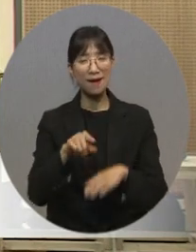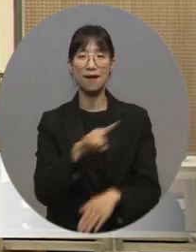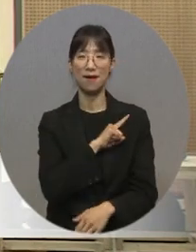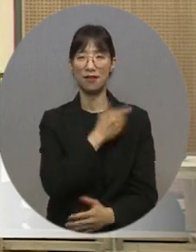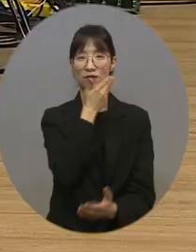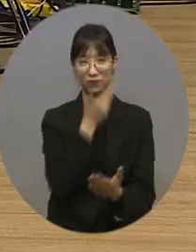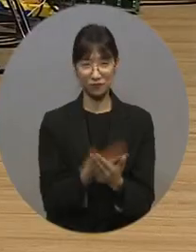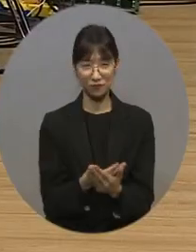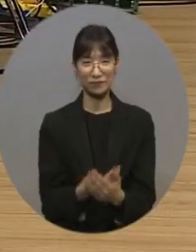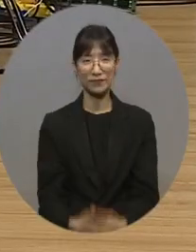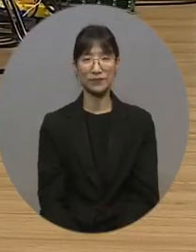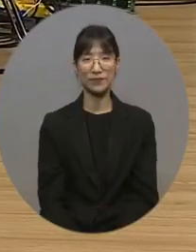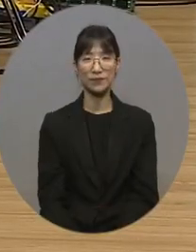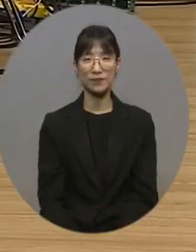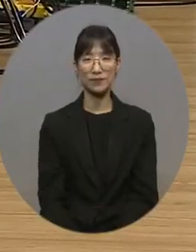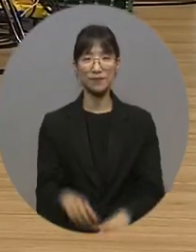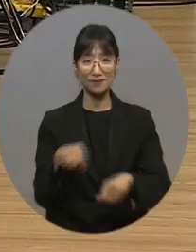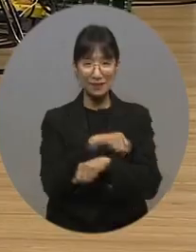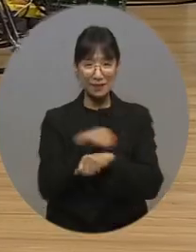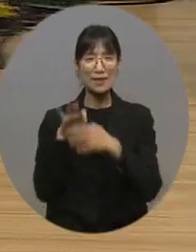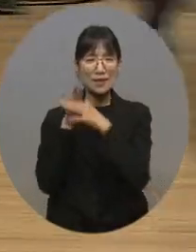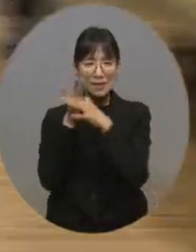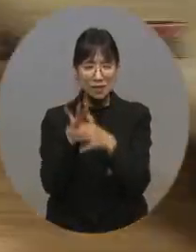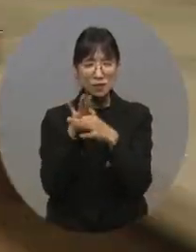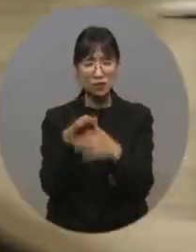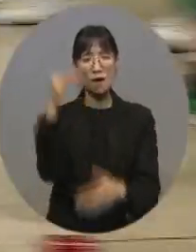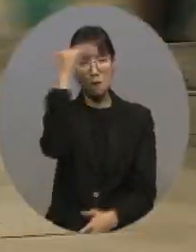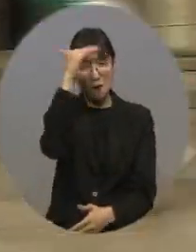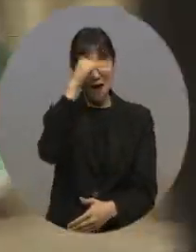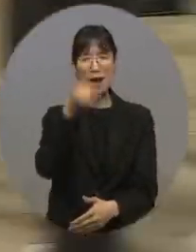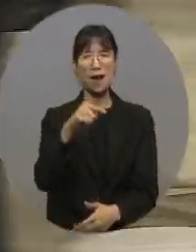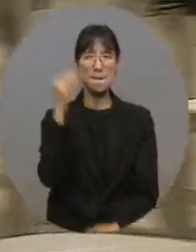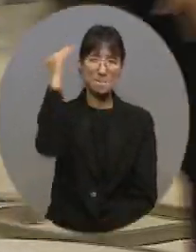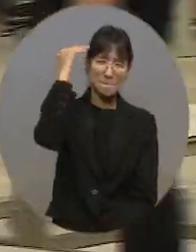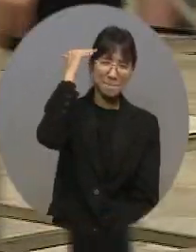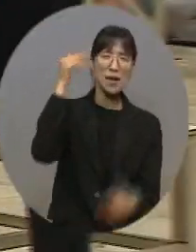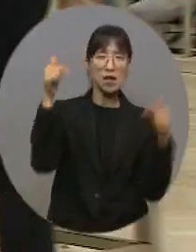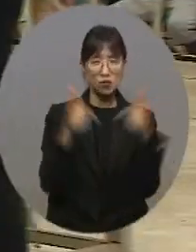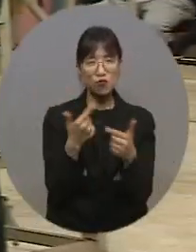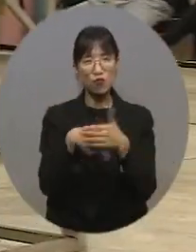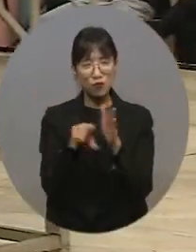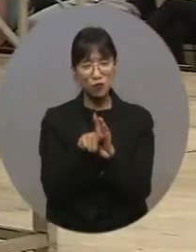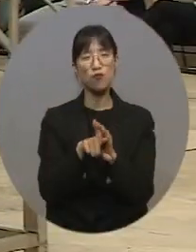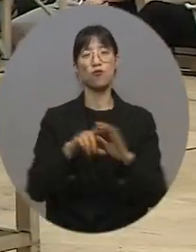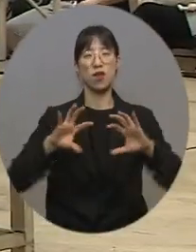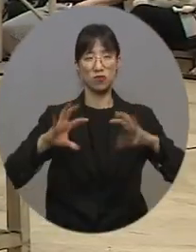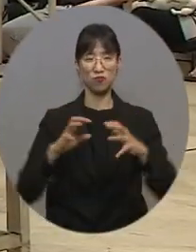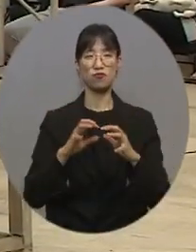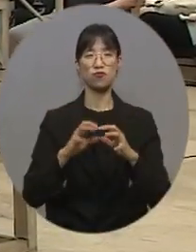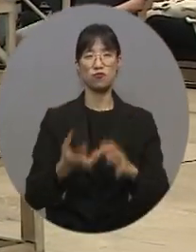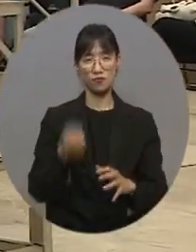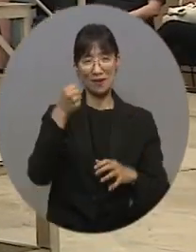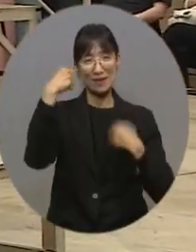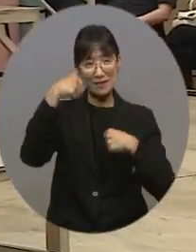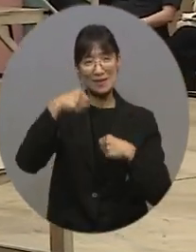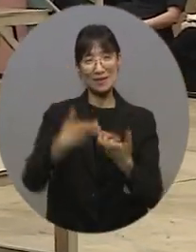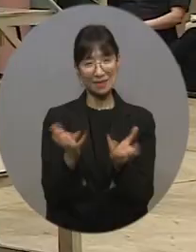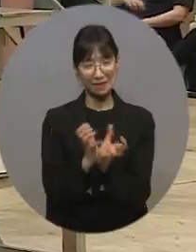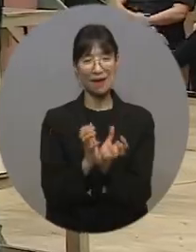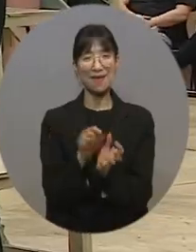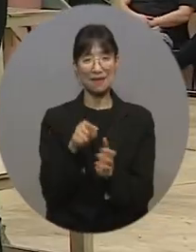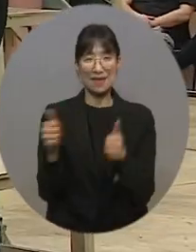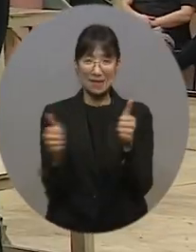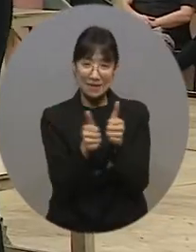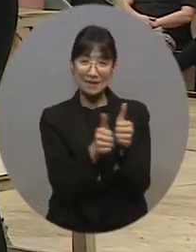가장 중요하고요. 특히 지속적으로 관람의 장벽을 낮추고자 다양한 시도를 해온 국립극단은 이번 공연에